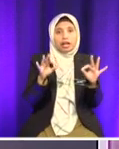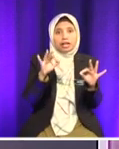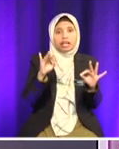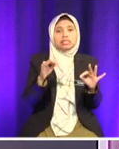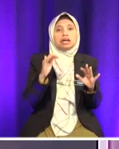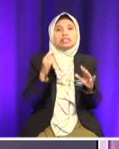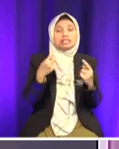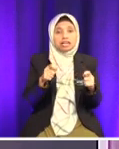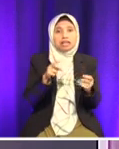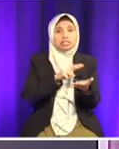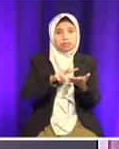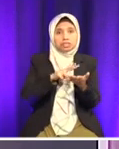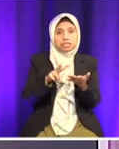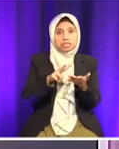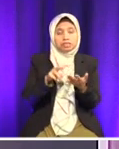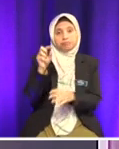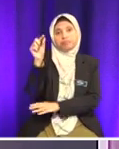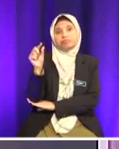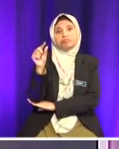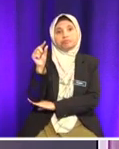Farah baca tadi